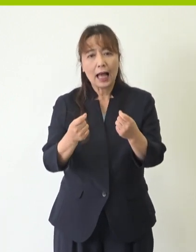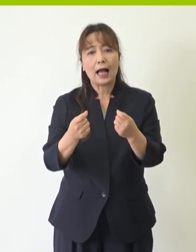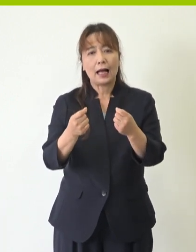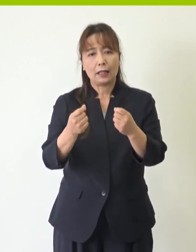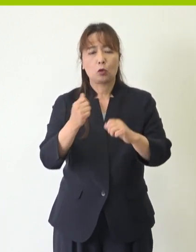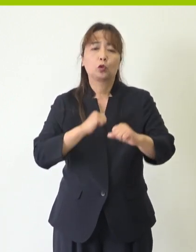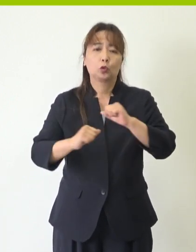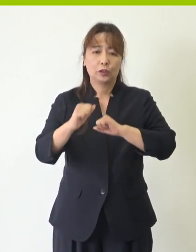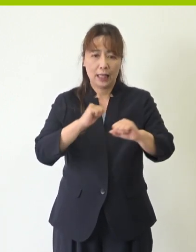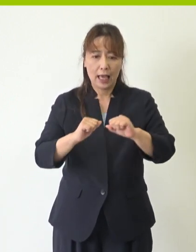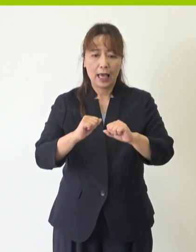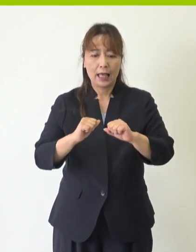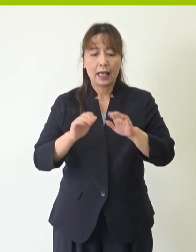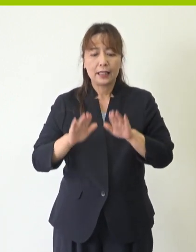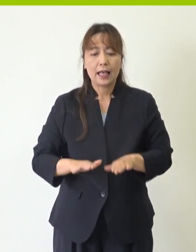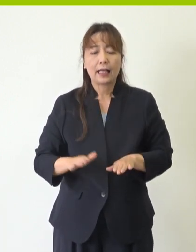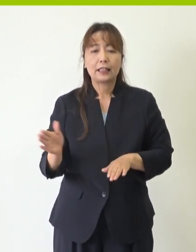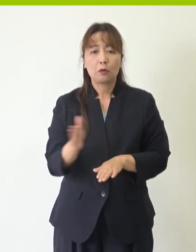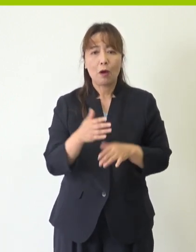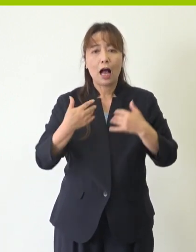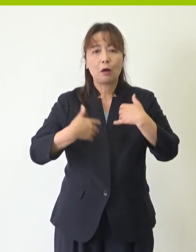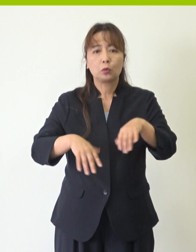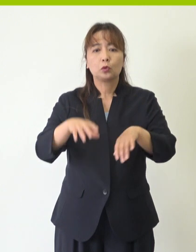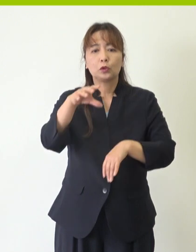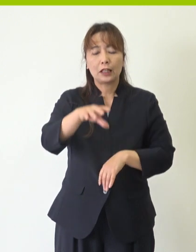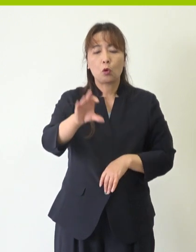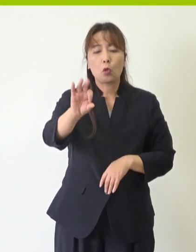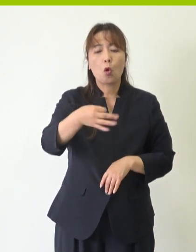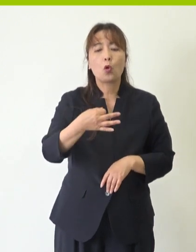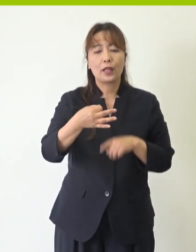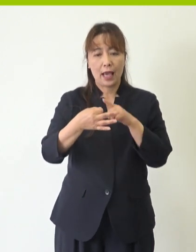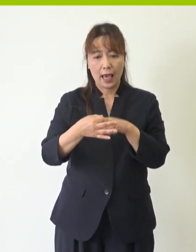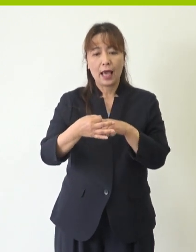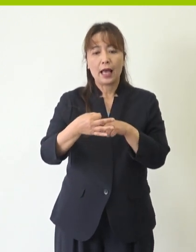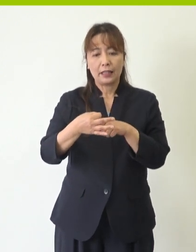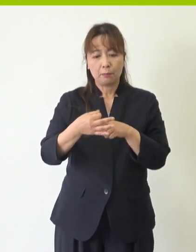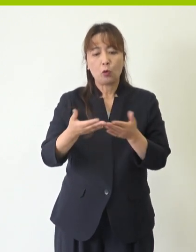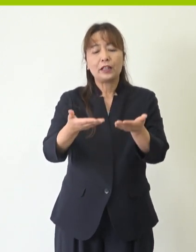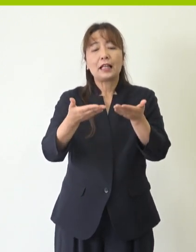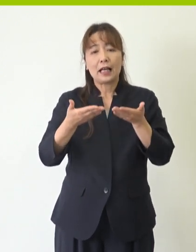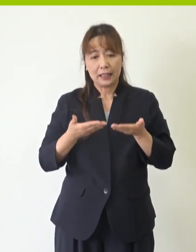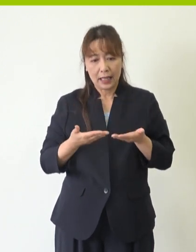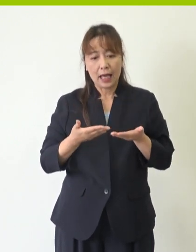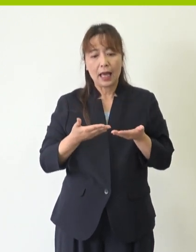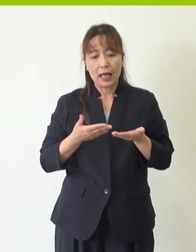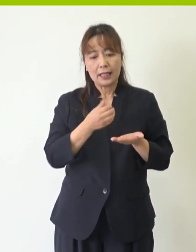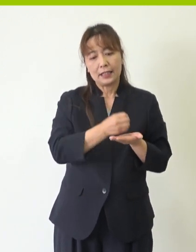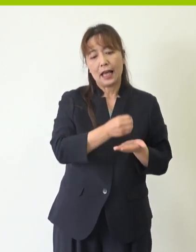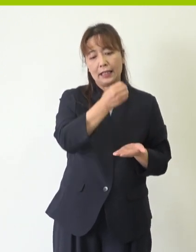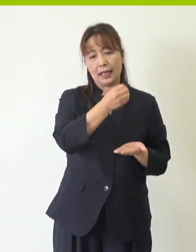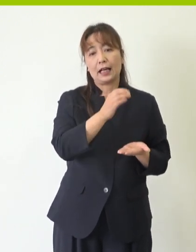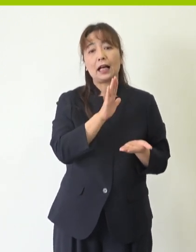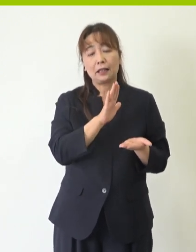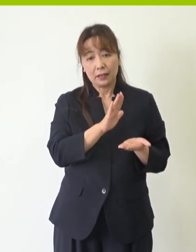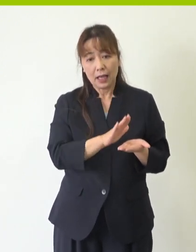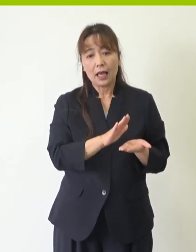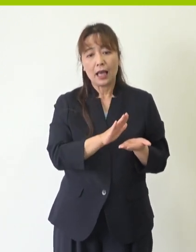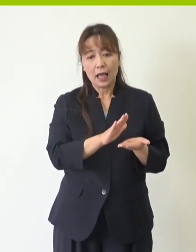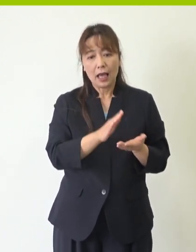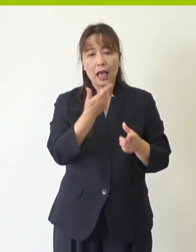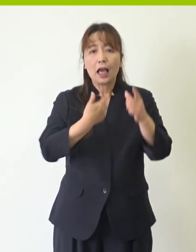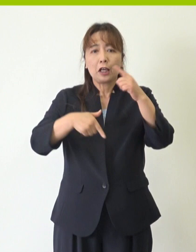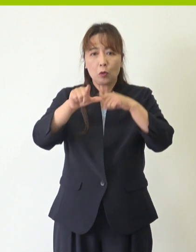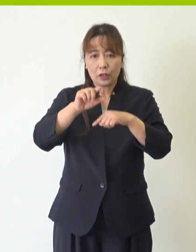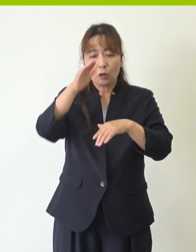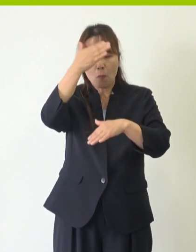ふるさと納税でもですねあの多くのご支援いただけるようになりましたあの特定の財源をいただいたことによってよりきめ細やか